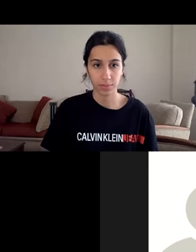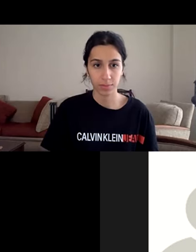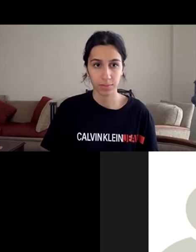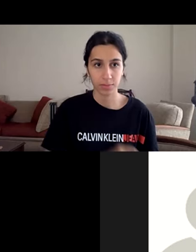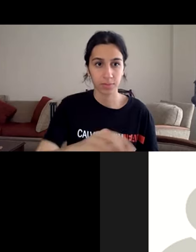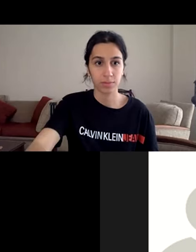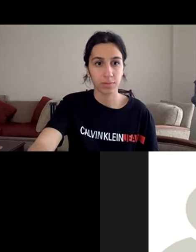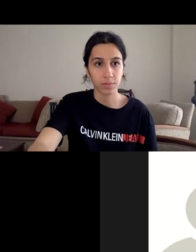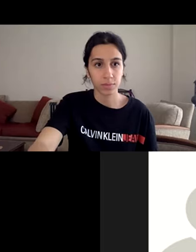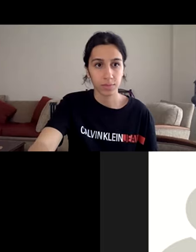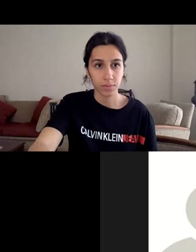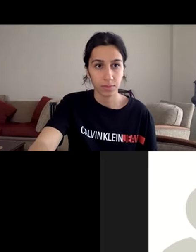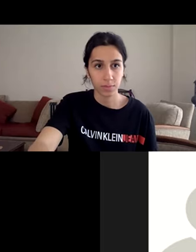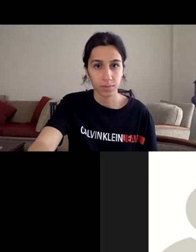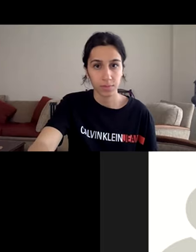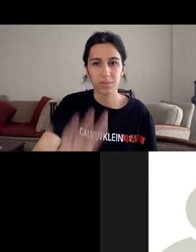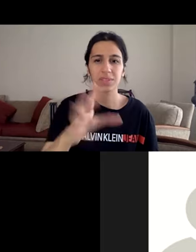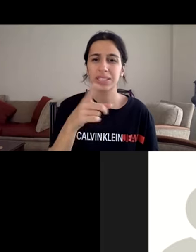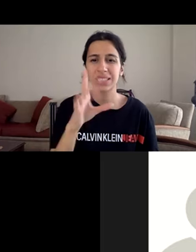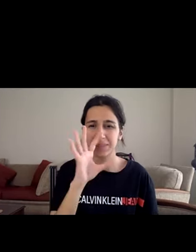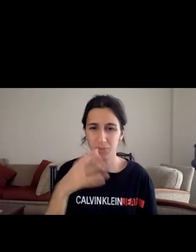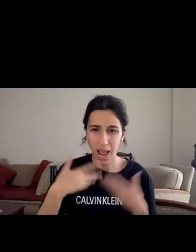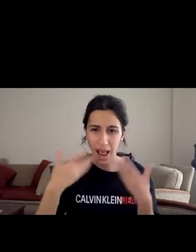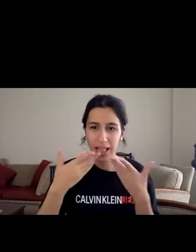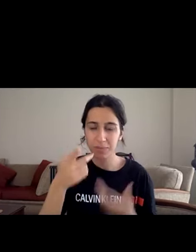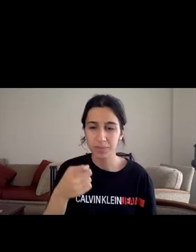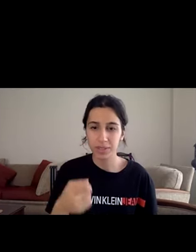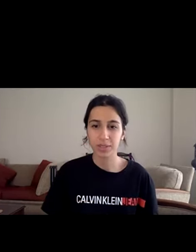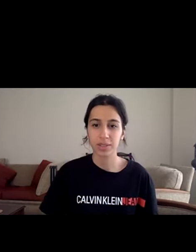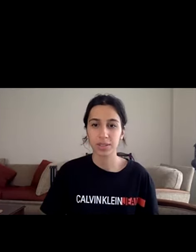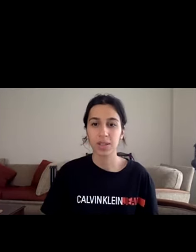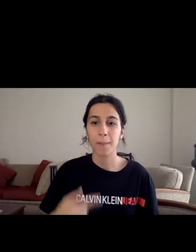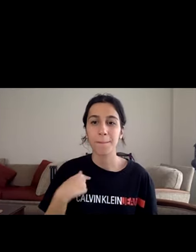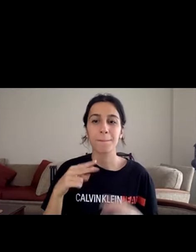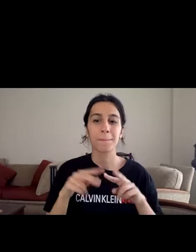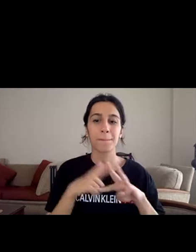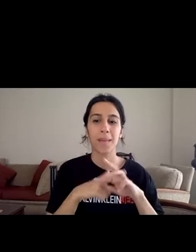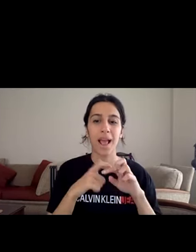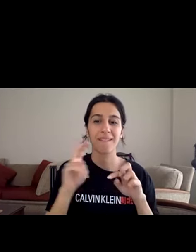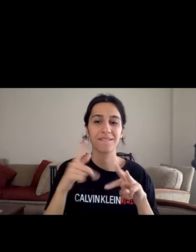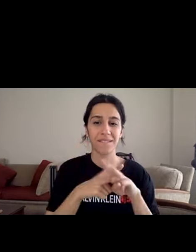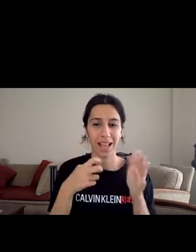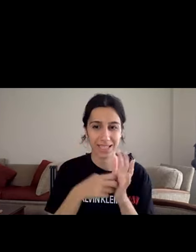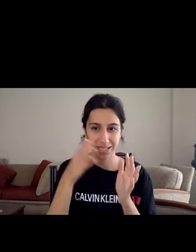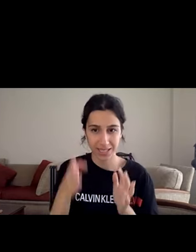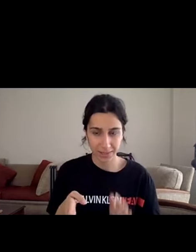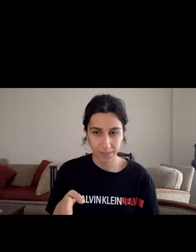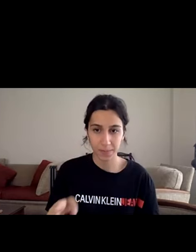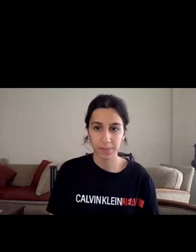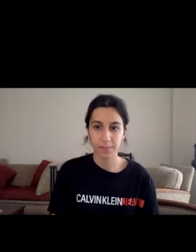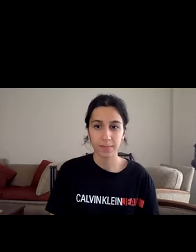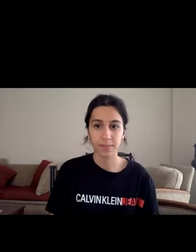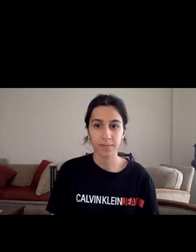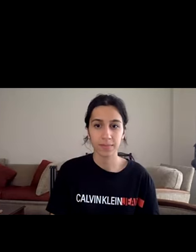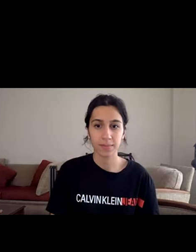Buyurun. Kim, kendinizi tanıtır mısınız lütfen? Tamam. Ben Merve. Ben Merve Ayanoğlu. Bilgi